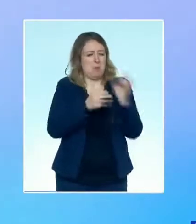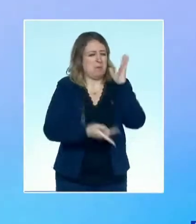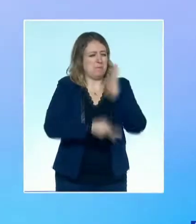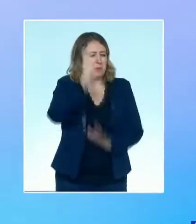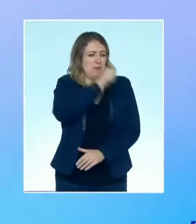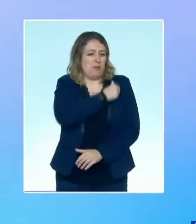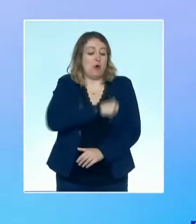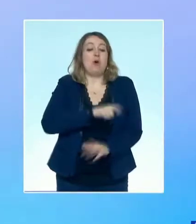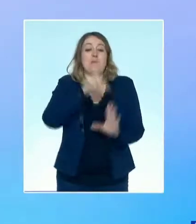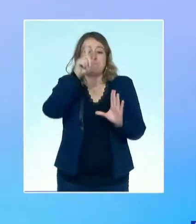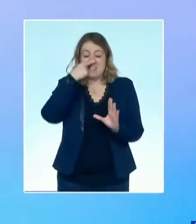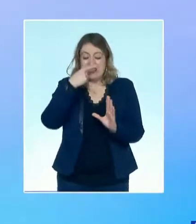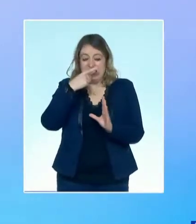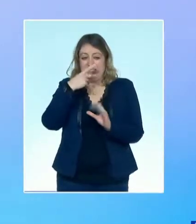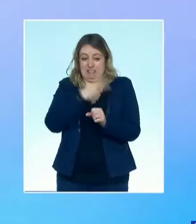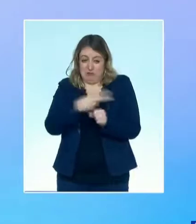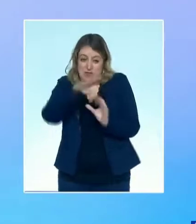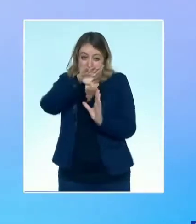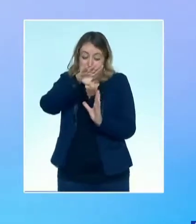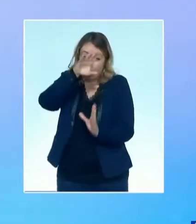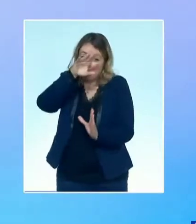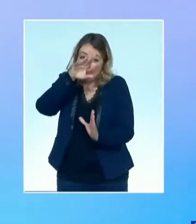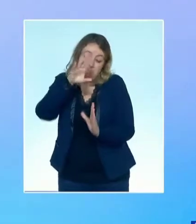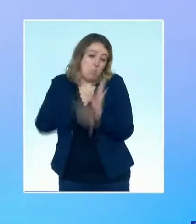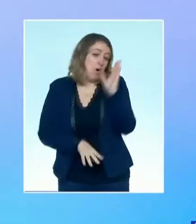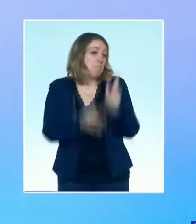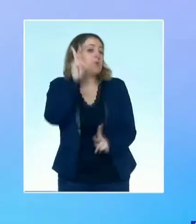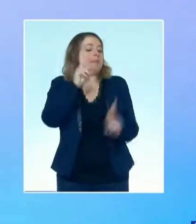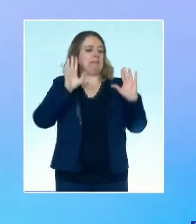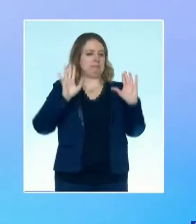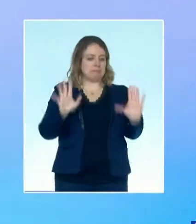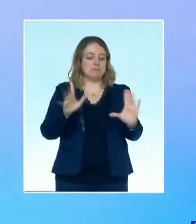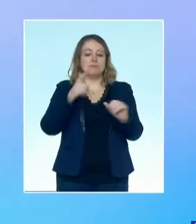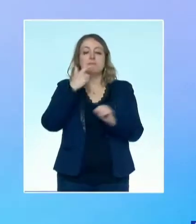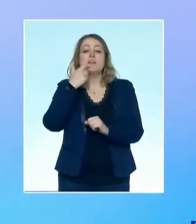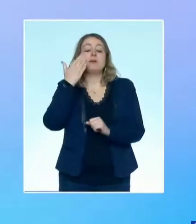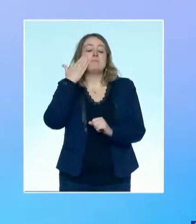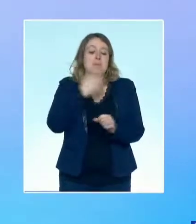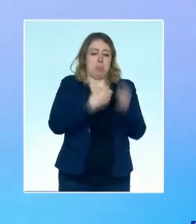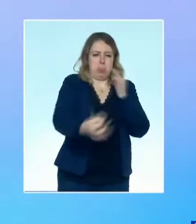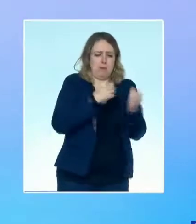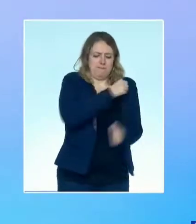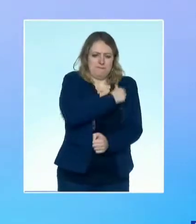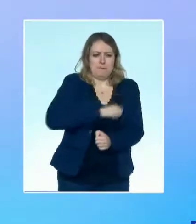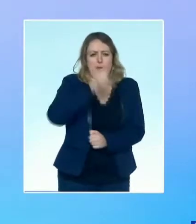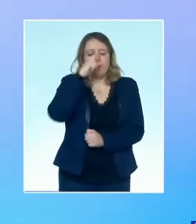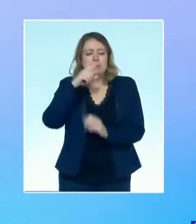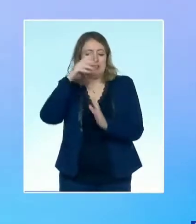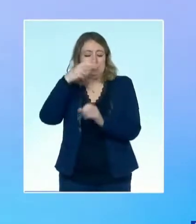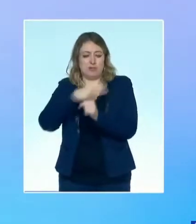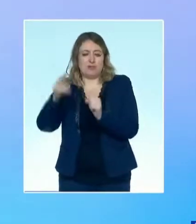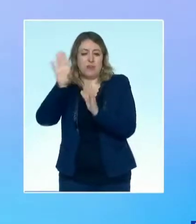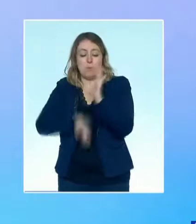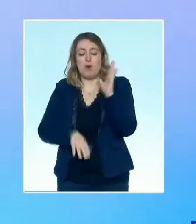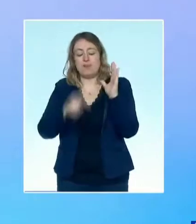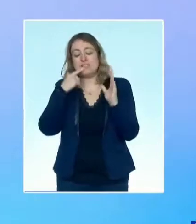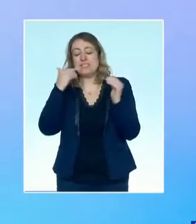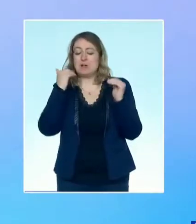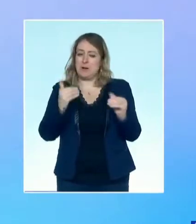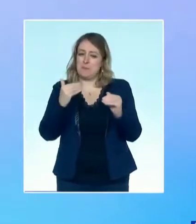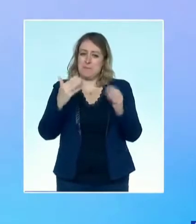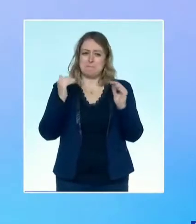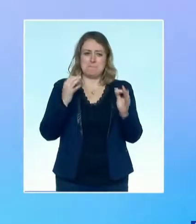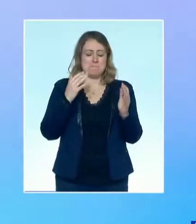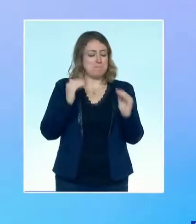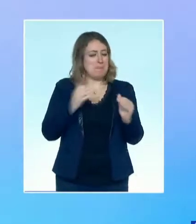pas plus dangereux, mais s'il est plus contagieux, même s'il n'est pas plus dangereux, ça veut dire que s'il se mettait à circuler beaucoup, on aurait des contaminations plus importantes encore